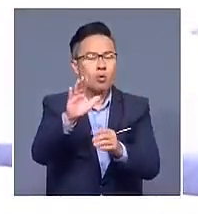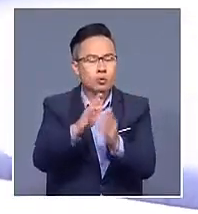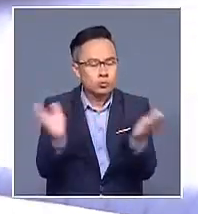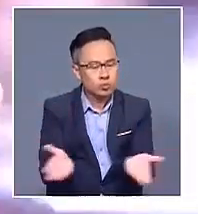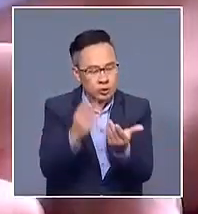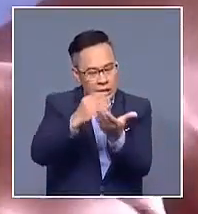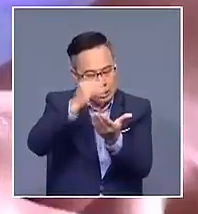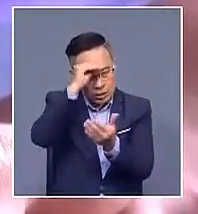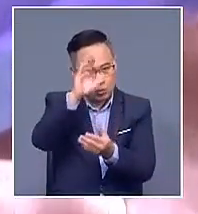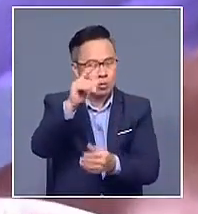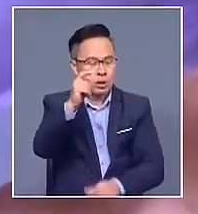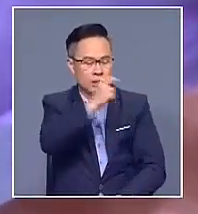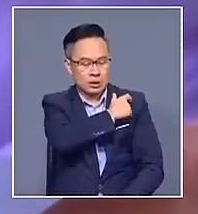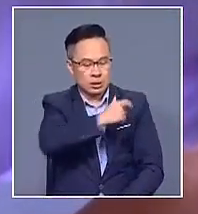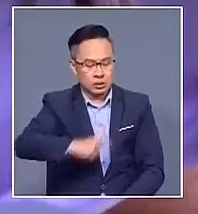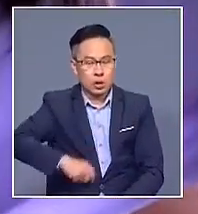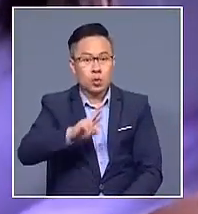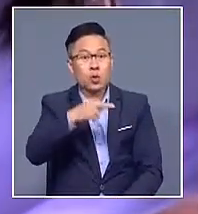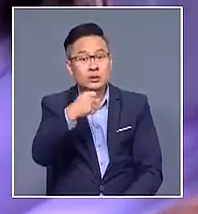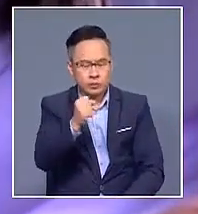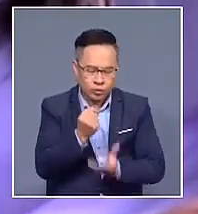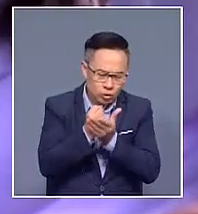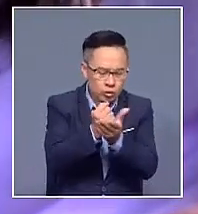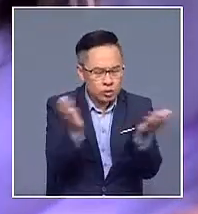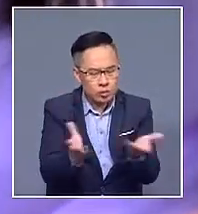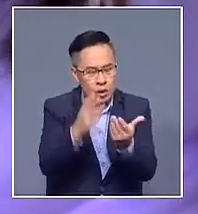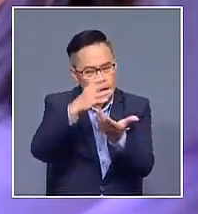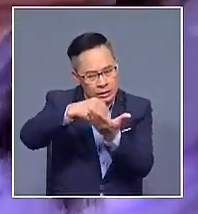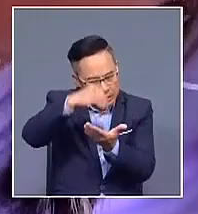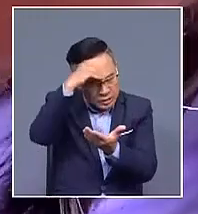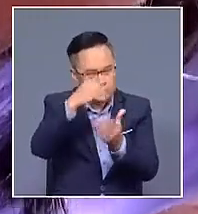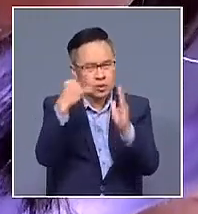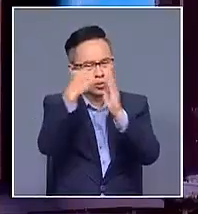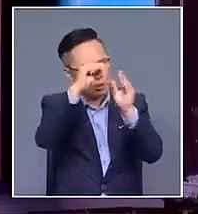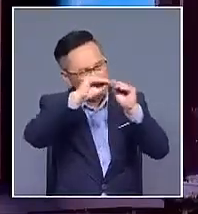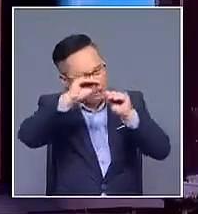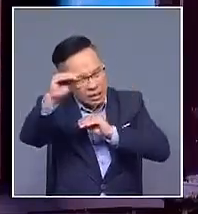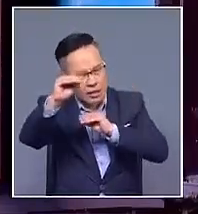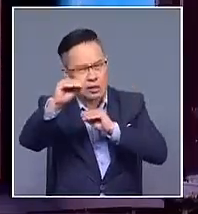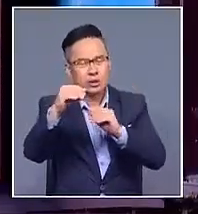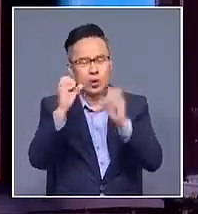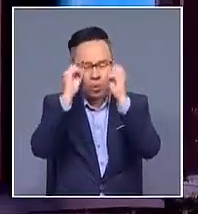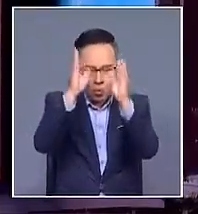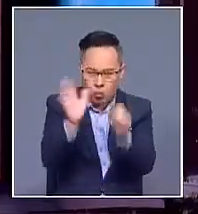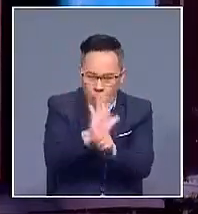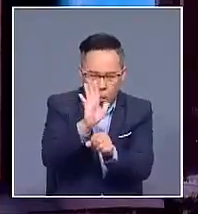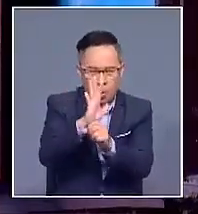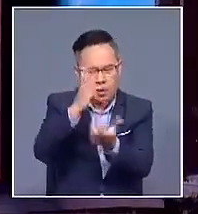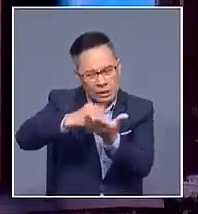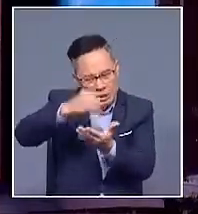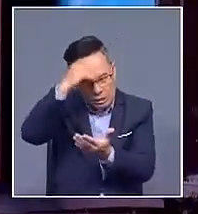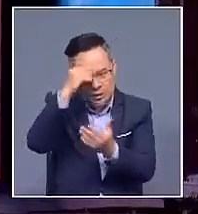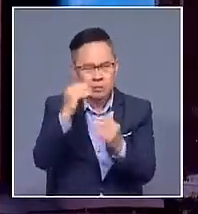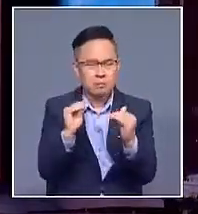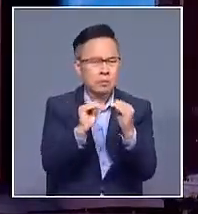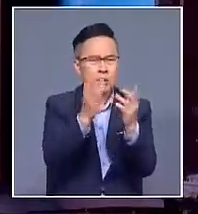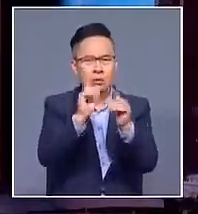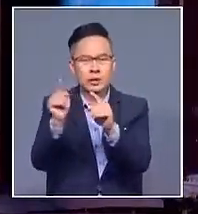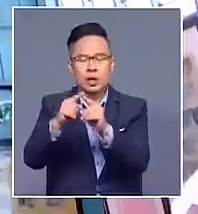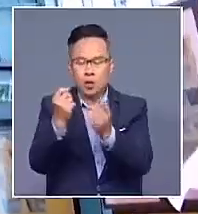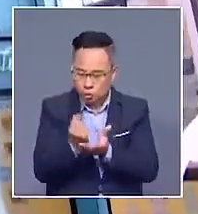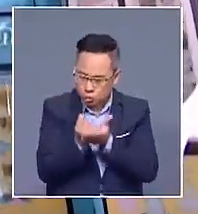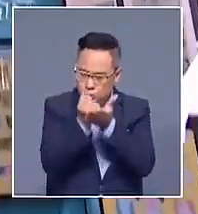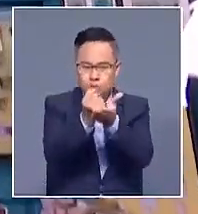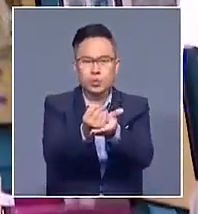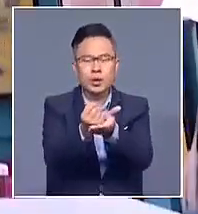ของเด็กและเยาวชนในถิ่นทุรกันดารและด้อยโอกาสทางการศึกษาให้มีความเสมอภาคเท่าเทียมโดยน้องๆนักเรียนในช